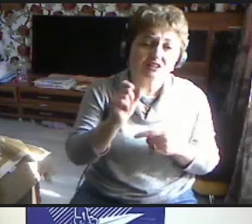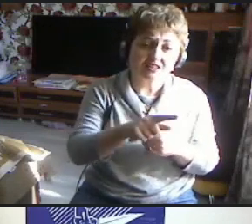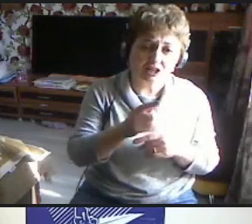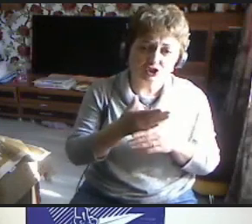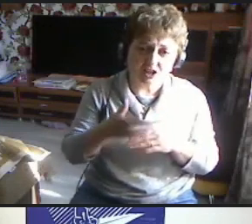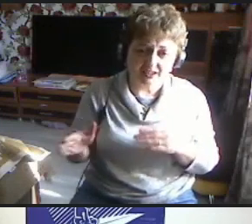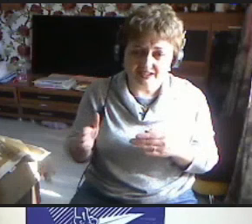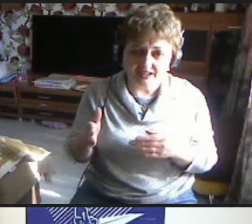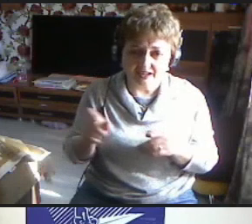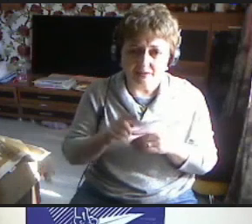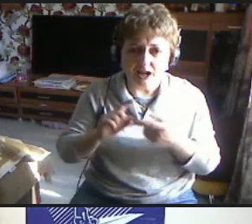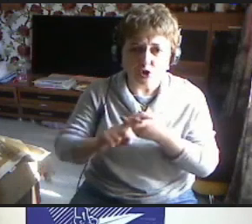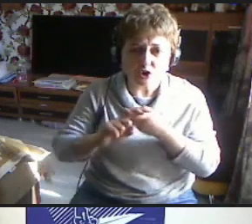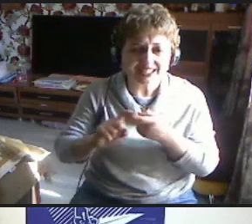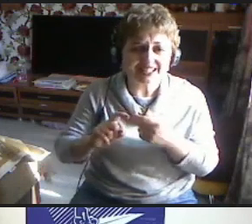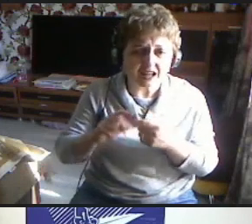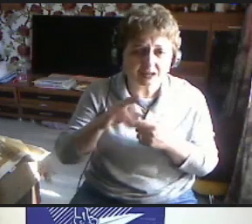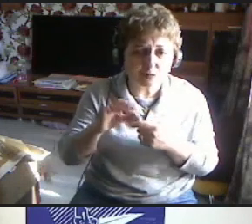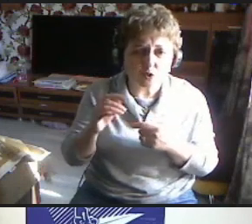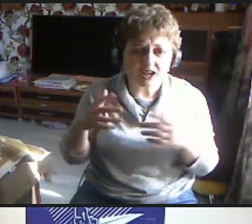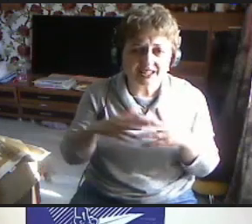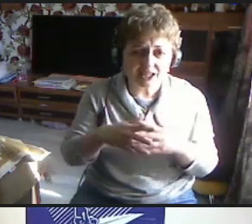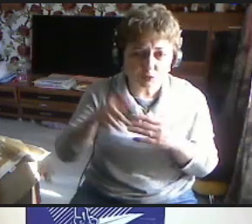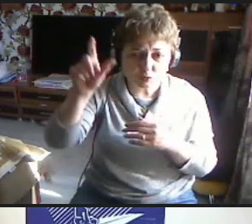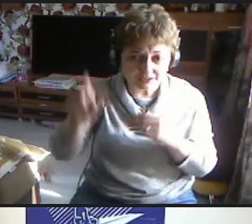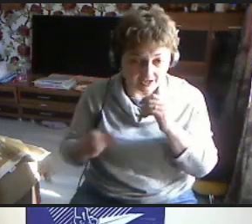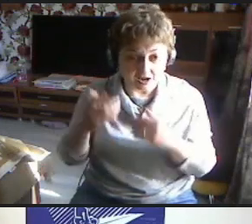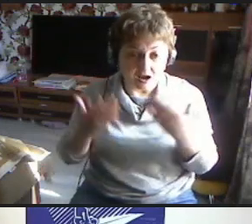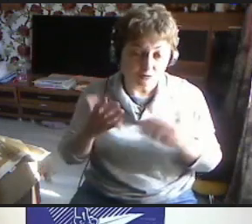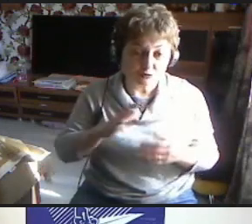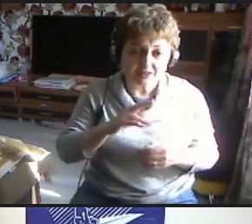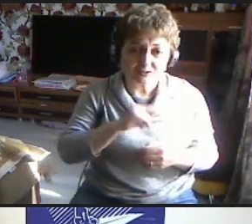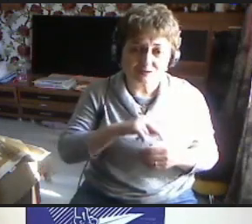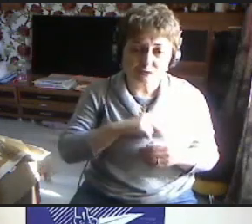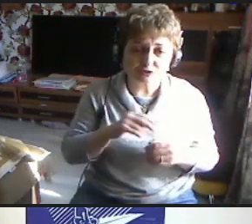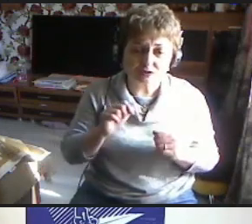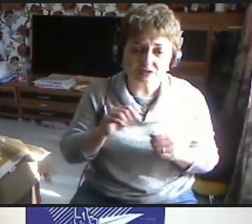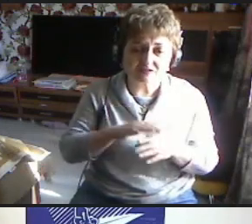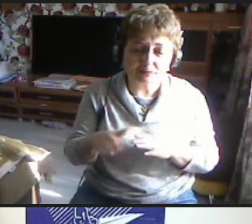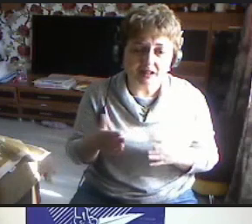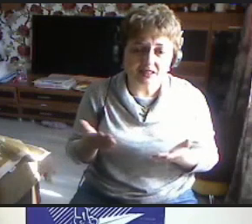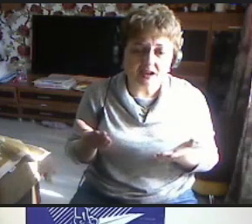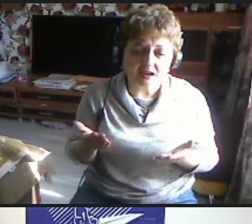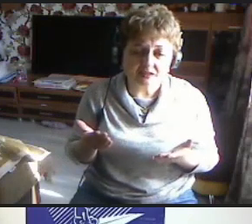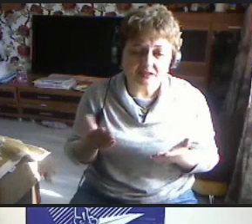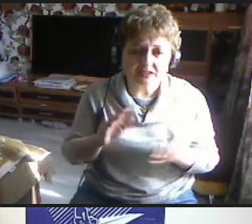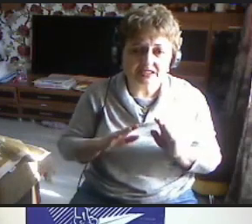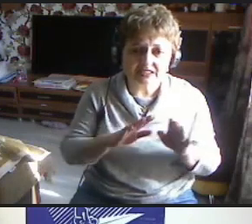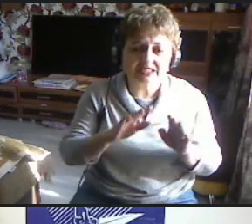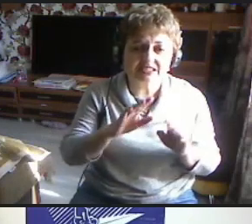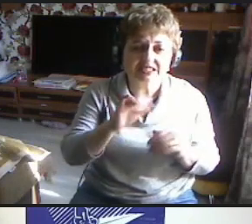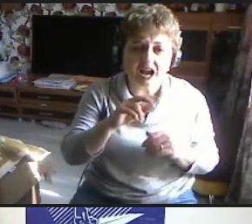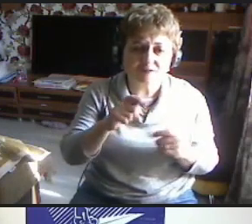по инклюзии, или эту функцию выполняет завуч по воспитательной